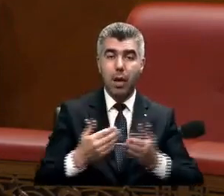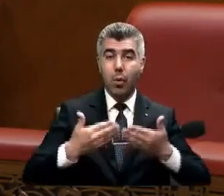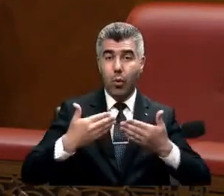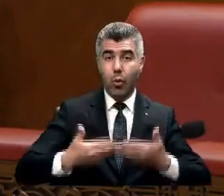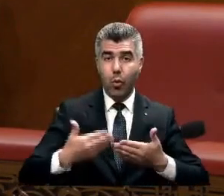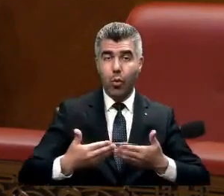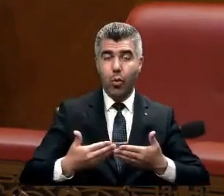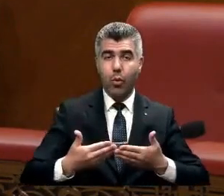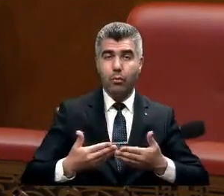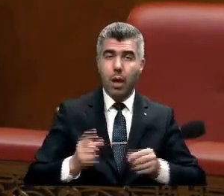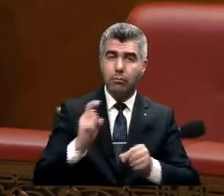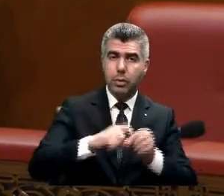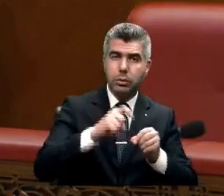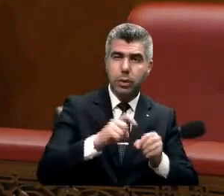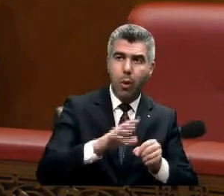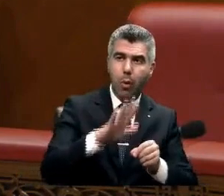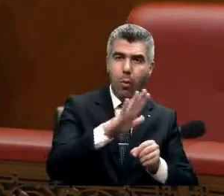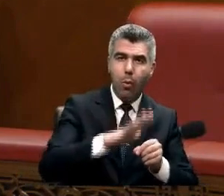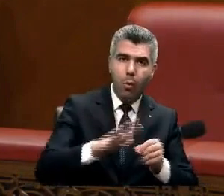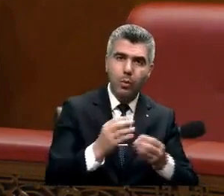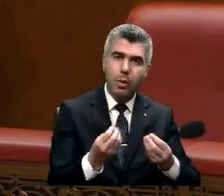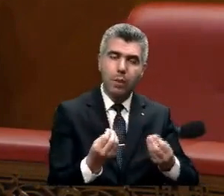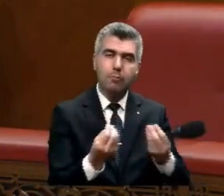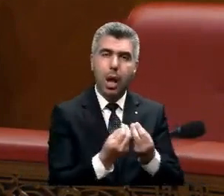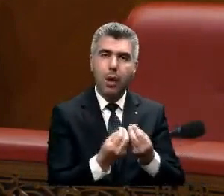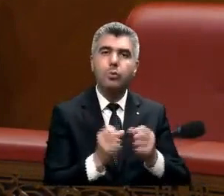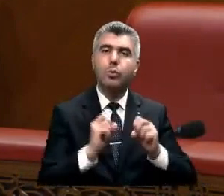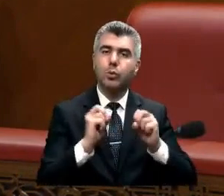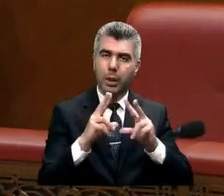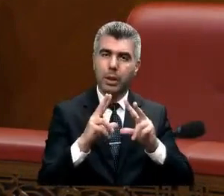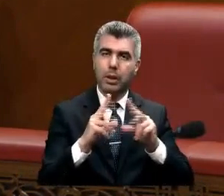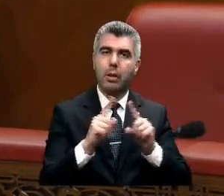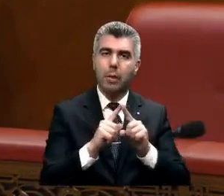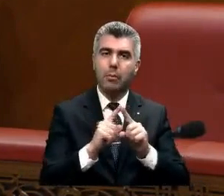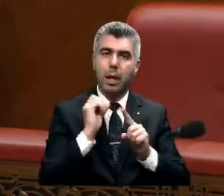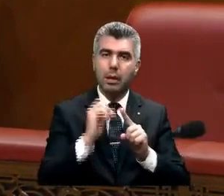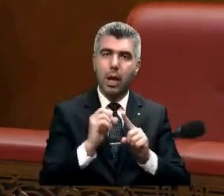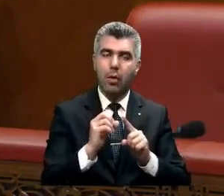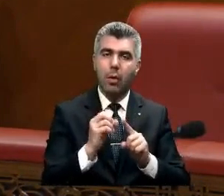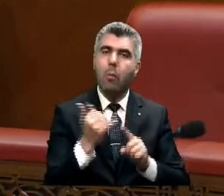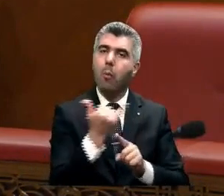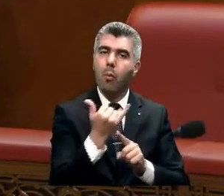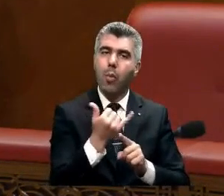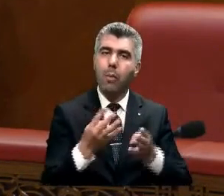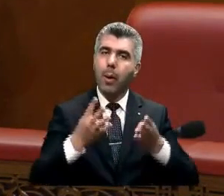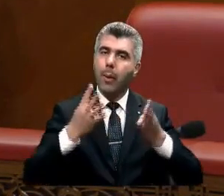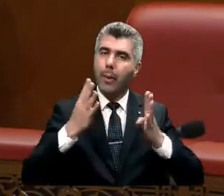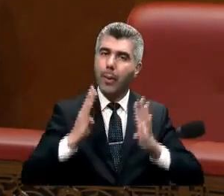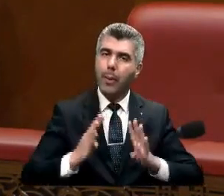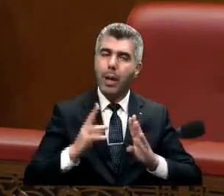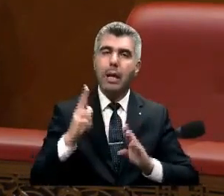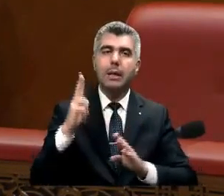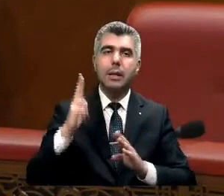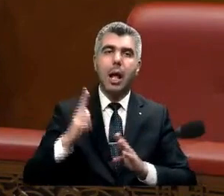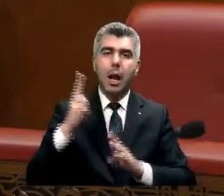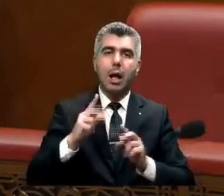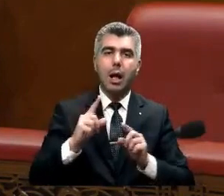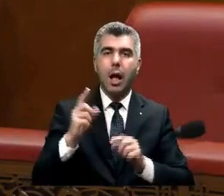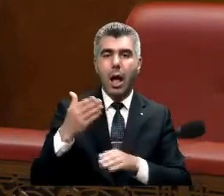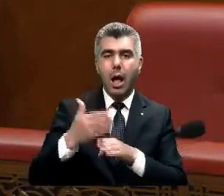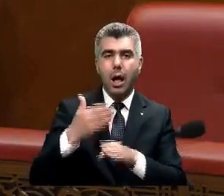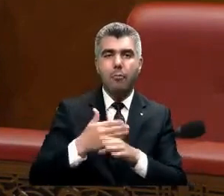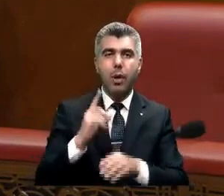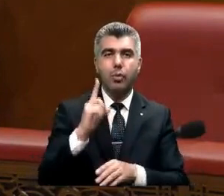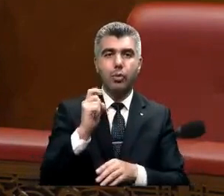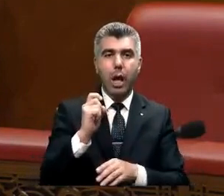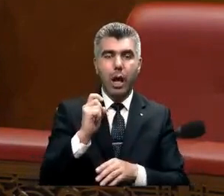تضافر جهود الجميع يمكن أن نقول أن العملية تمر عموما في ظروف جيدة منذ انطلاقها قبل شهر،